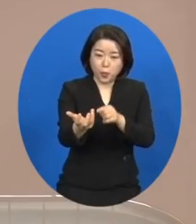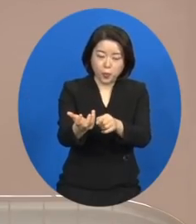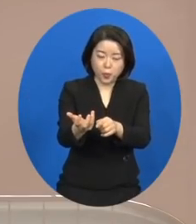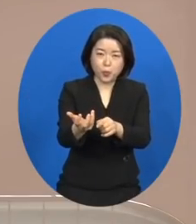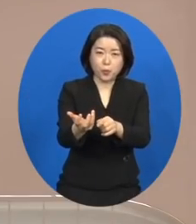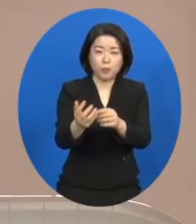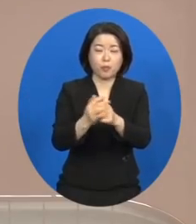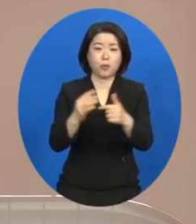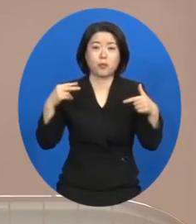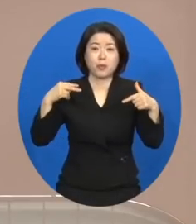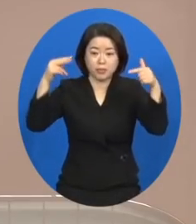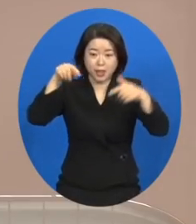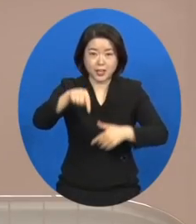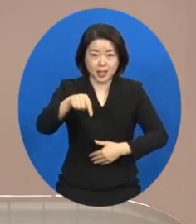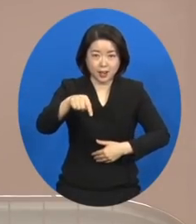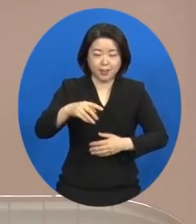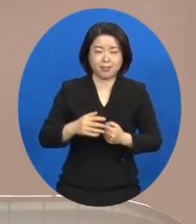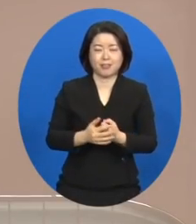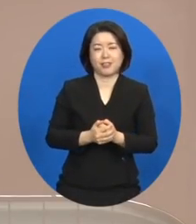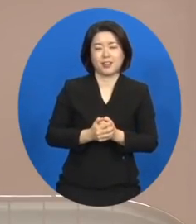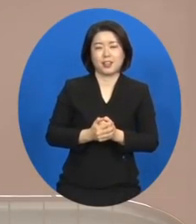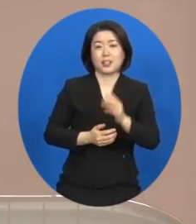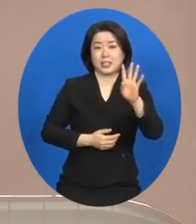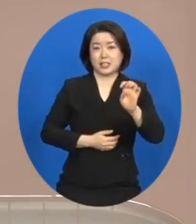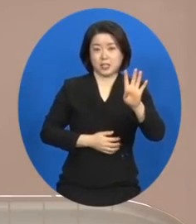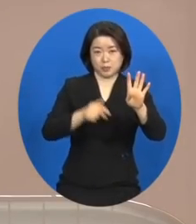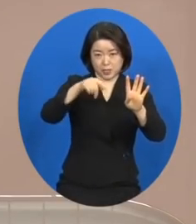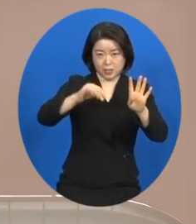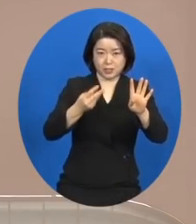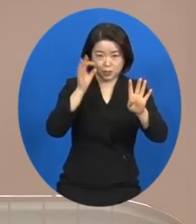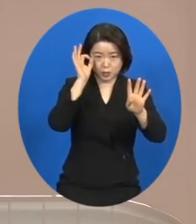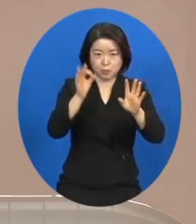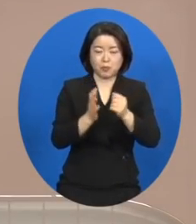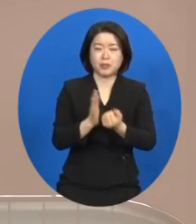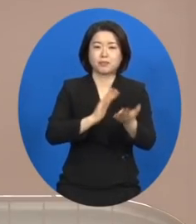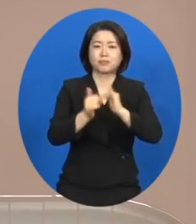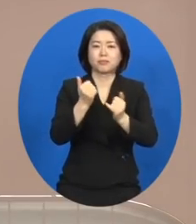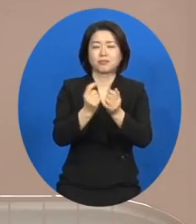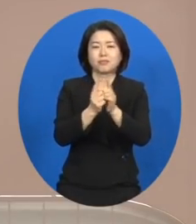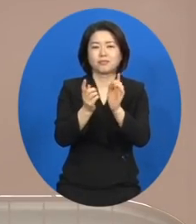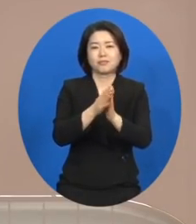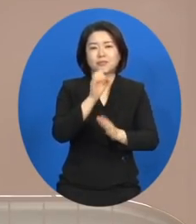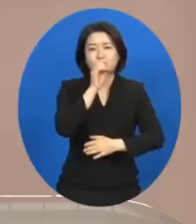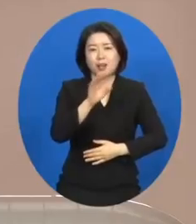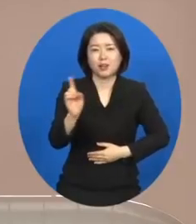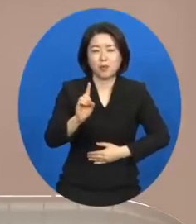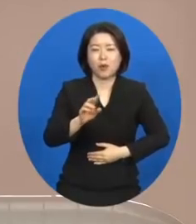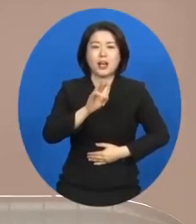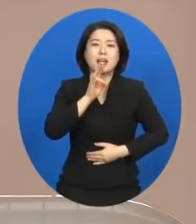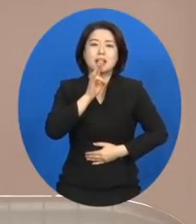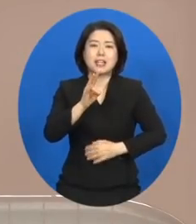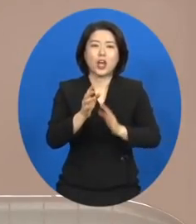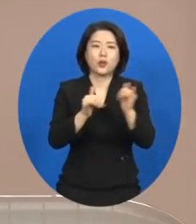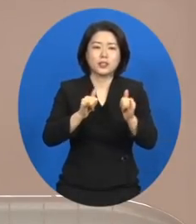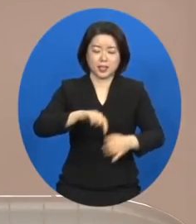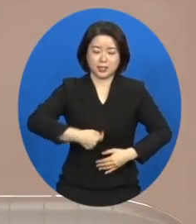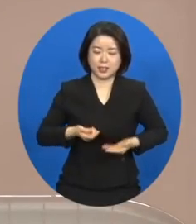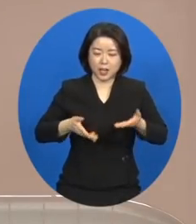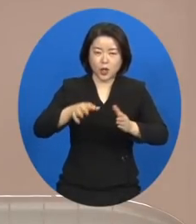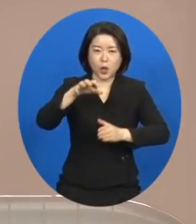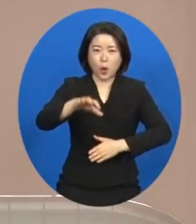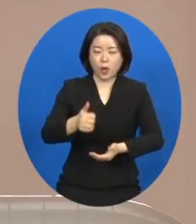어떤 곳이었느냐, 44절에 예수님이 이런 얘기를 하시죠. 예수께서 친히 밝히시기를 예언자는 자기 고향에서는 존경을